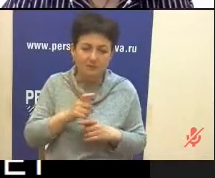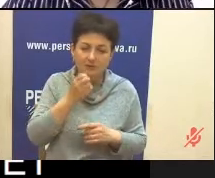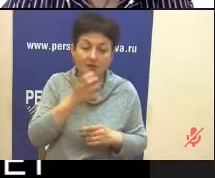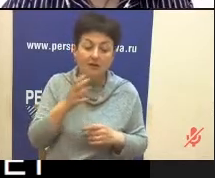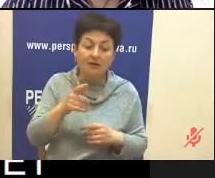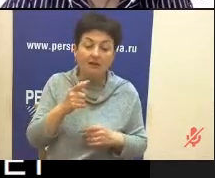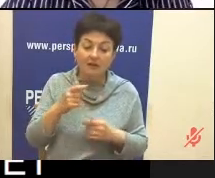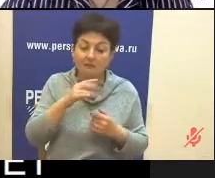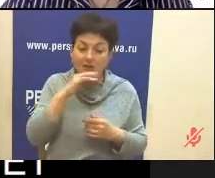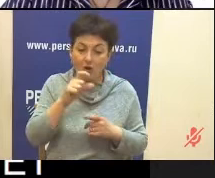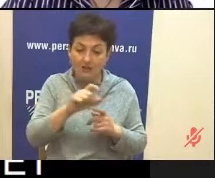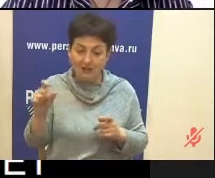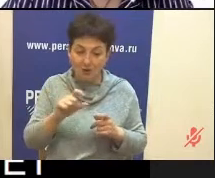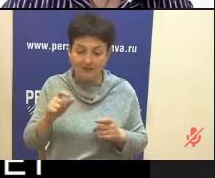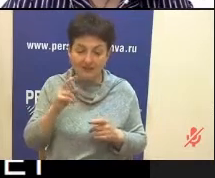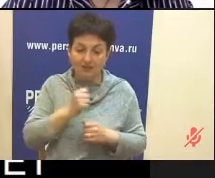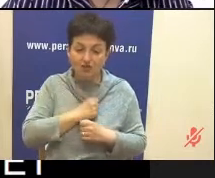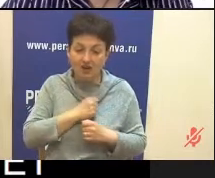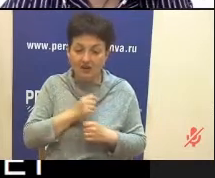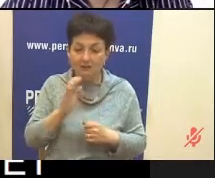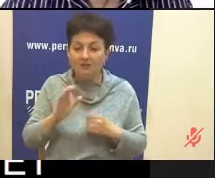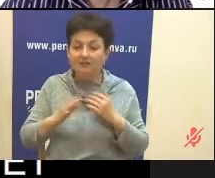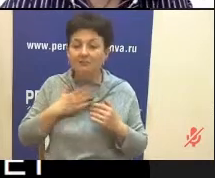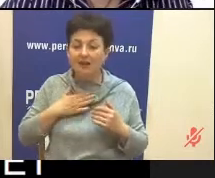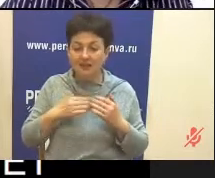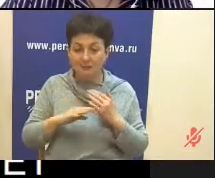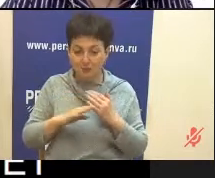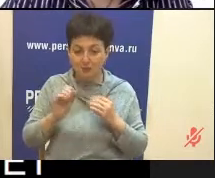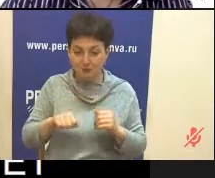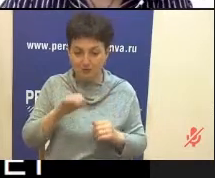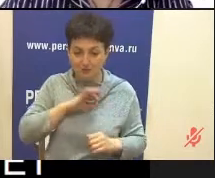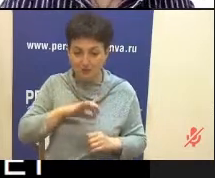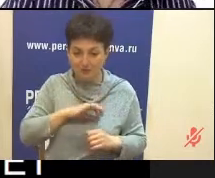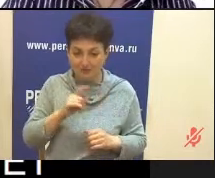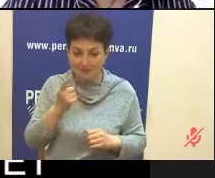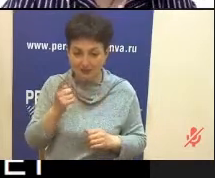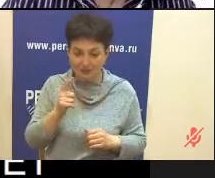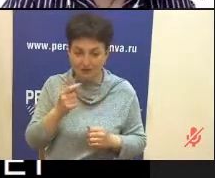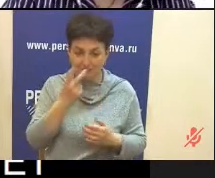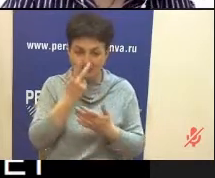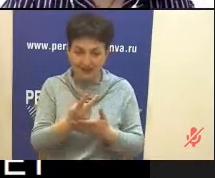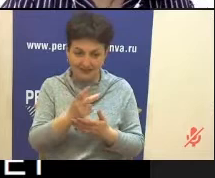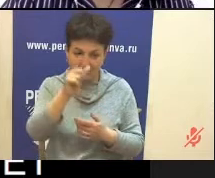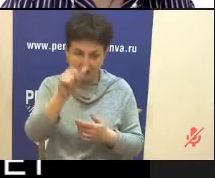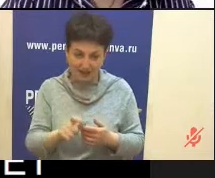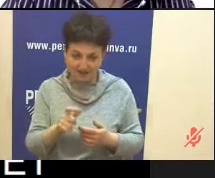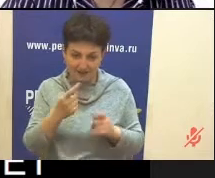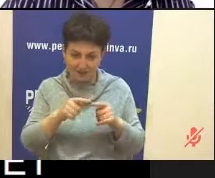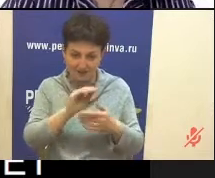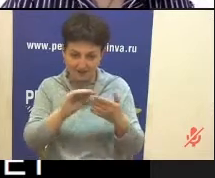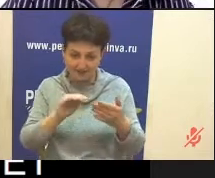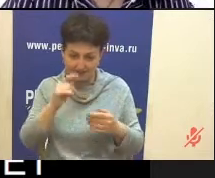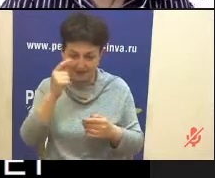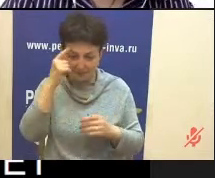очень немногословные, и пользоваться ими можно, к сожалению, только с моей помощью, я так чувствую. Вот, потому что просто показать это человеку